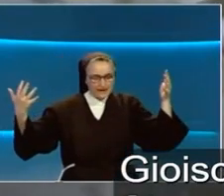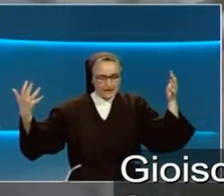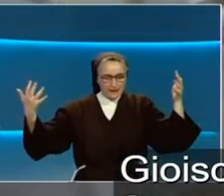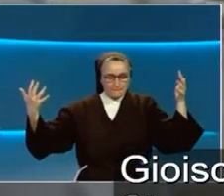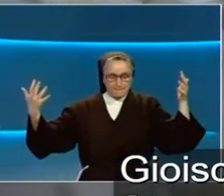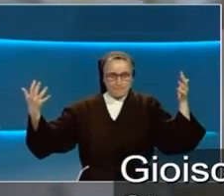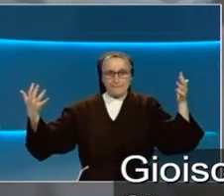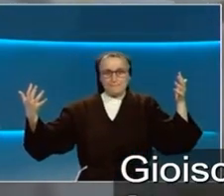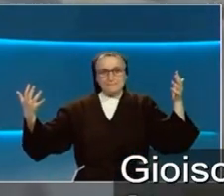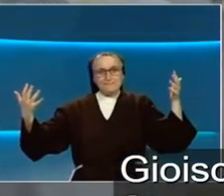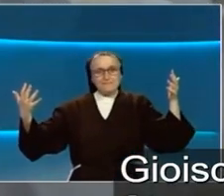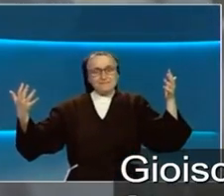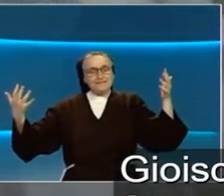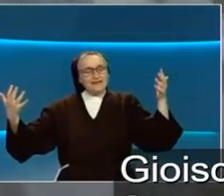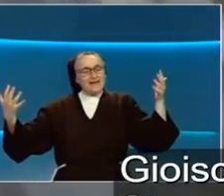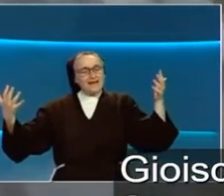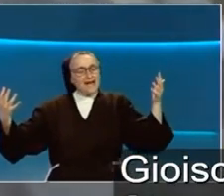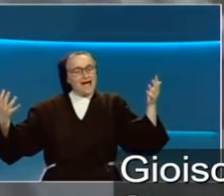caliginem.